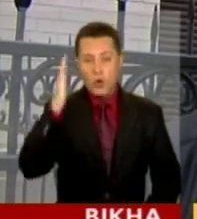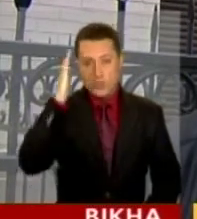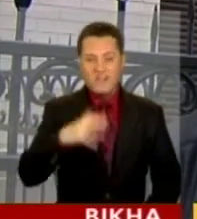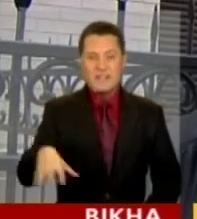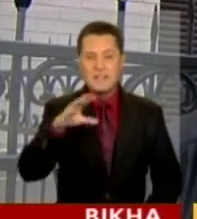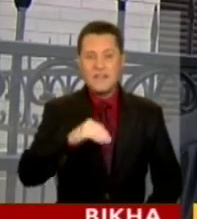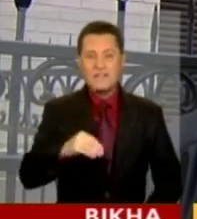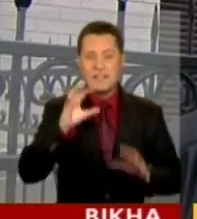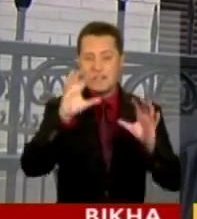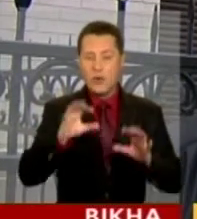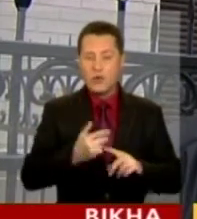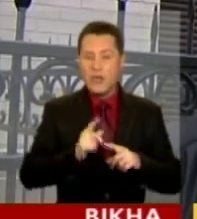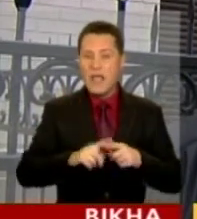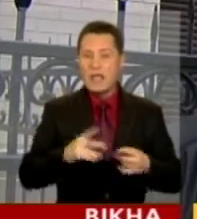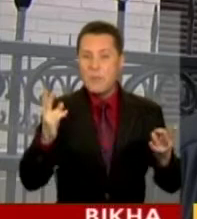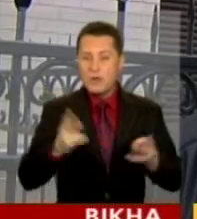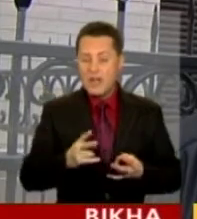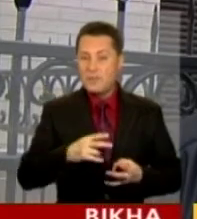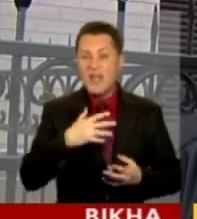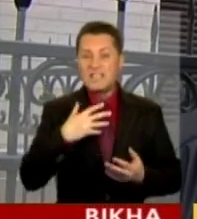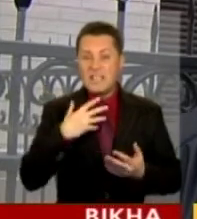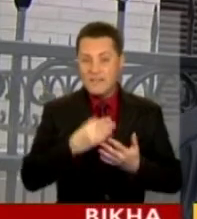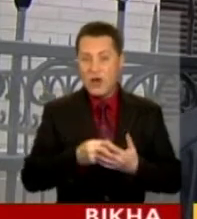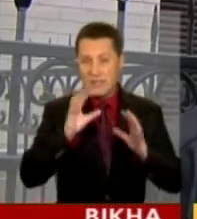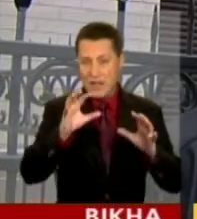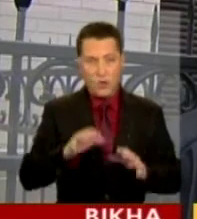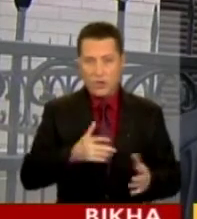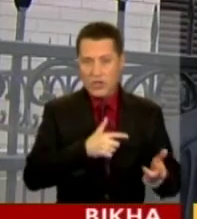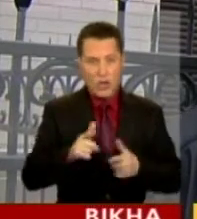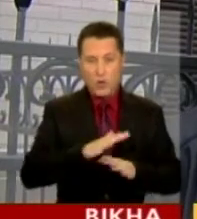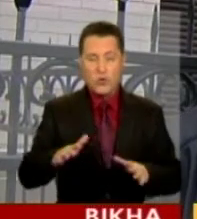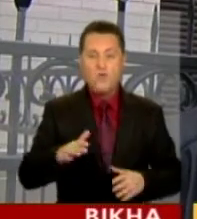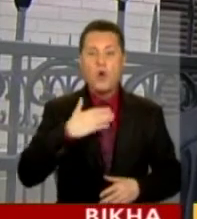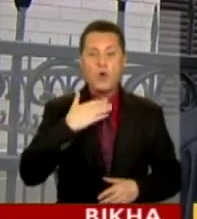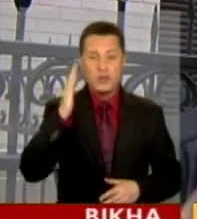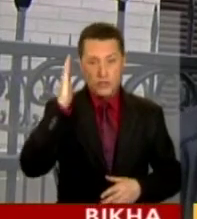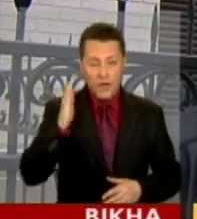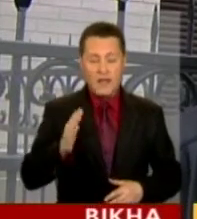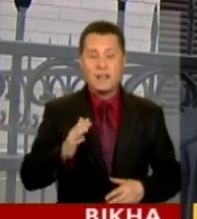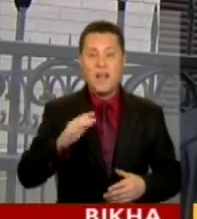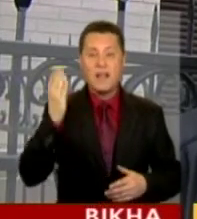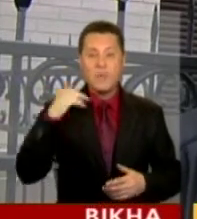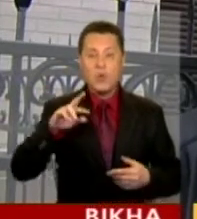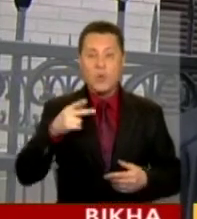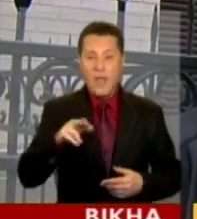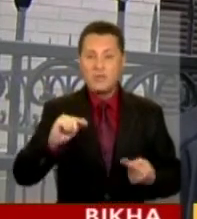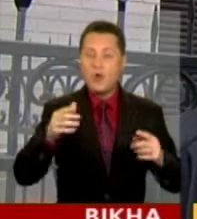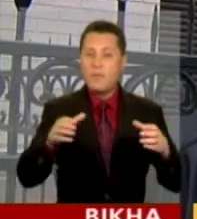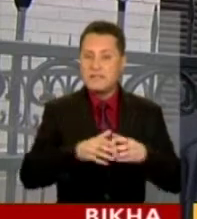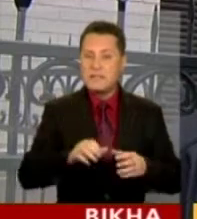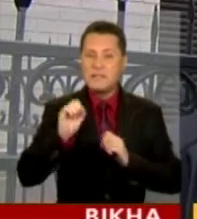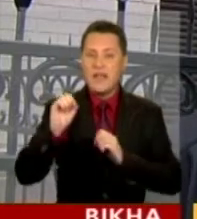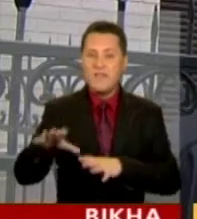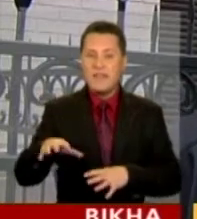які потрібно. Вони навіть за свої закони не готові голосувати. На минулу п'ятницю опозиція віддала в два рази більше голосів, ніж